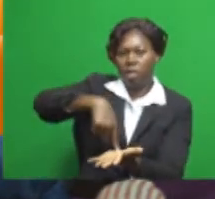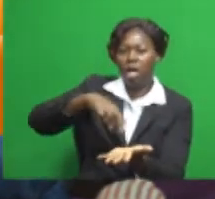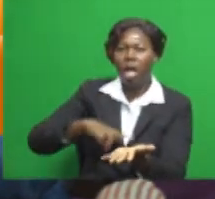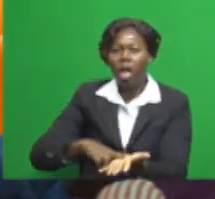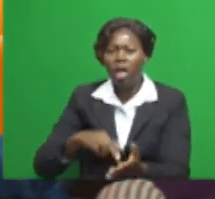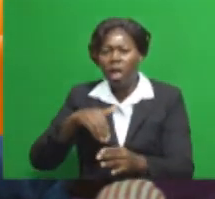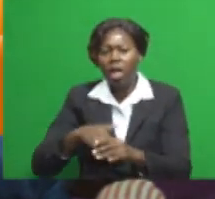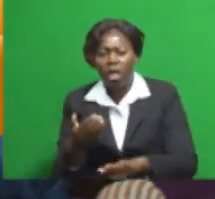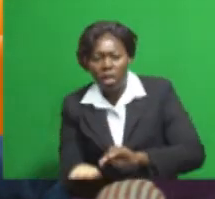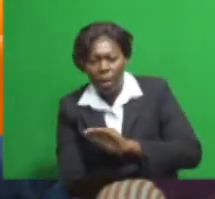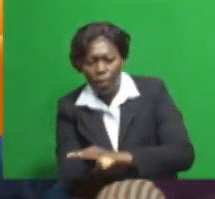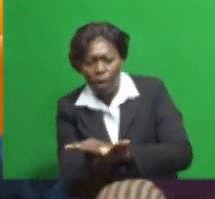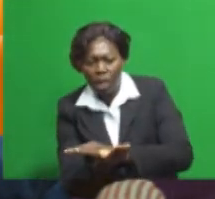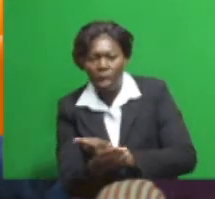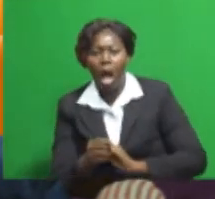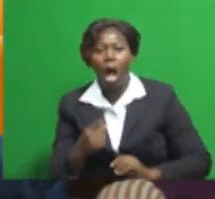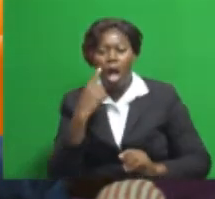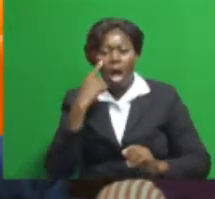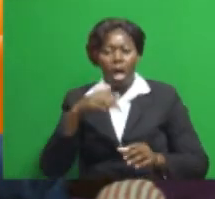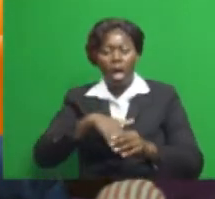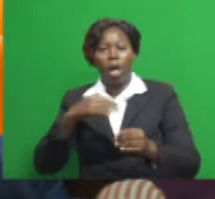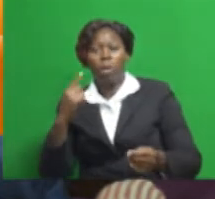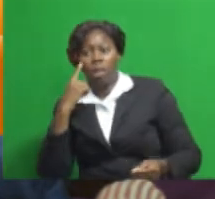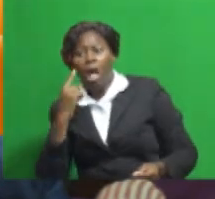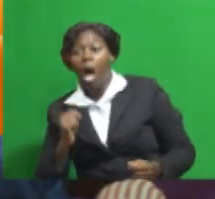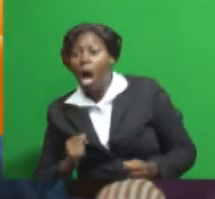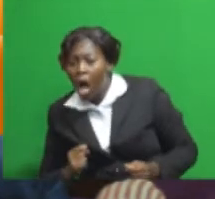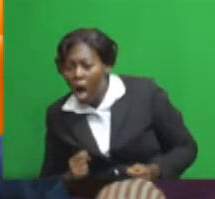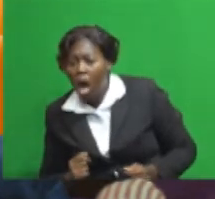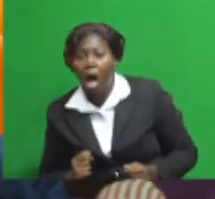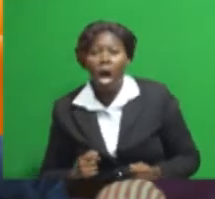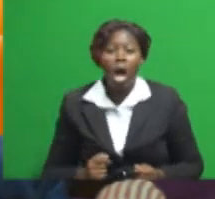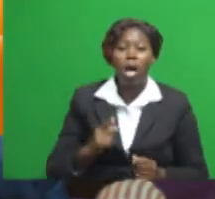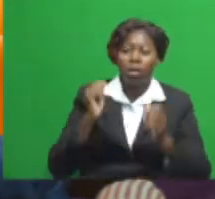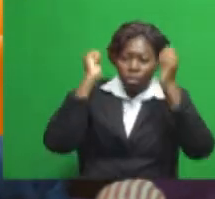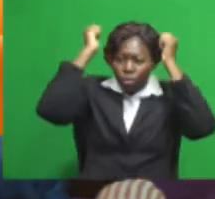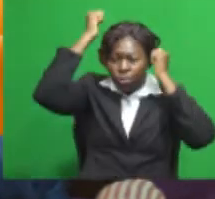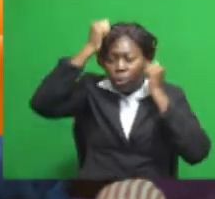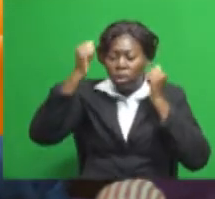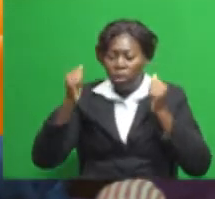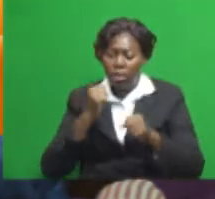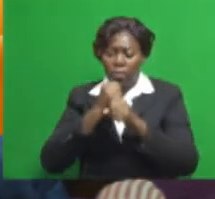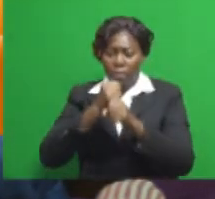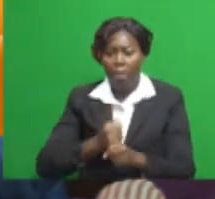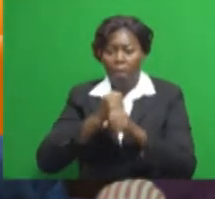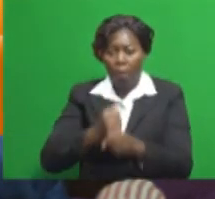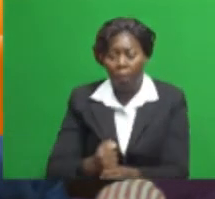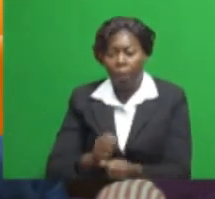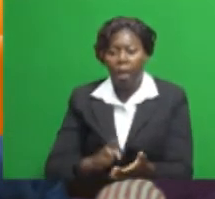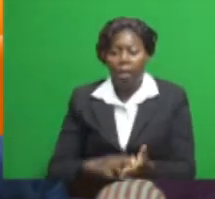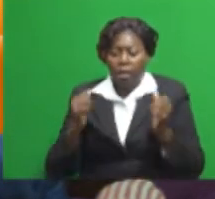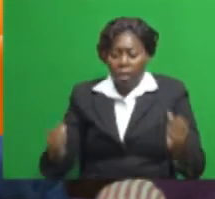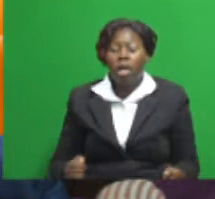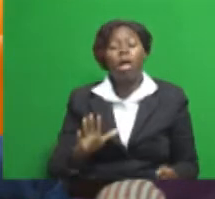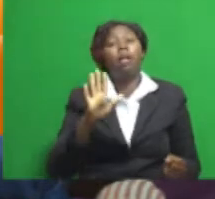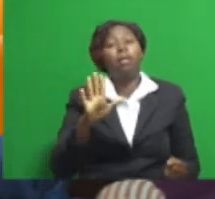mangwanani. Akabuda ndokuona hondo namabhiza nengoro zvakakomba guta. Muranda wake akati kwaari, aiwa tenzi